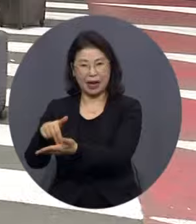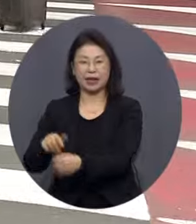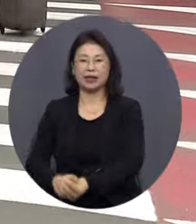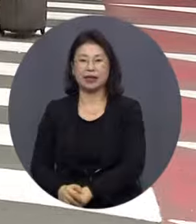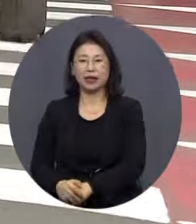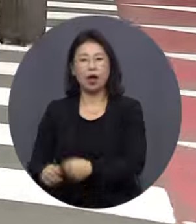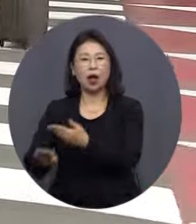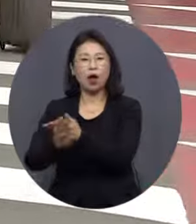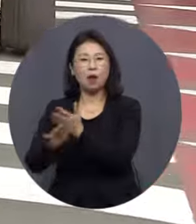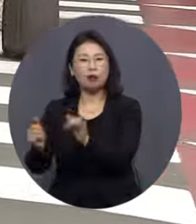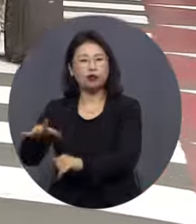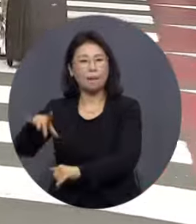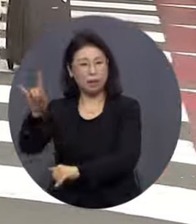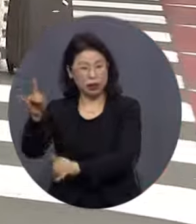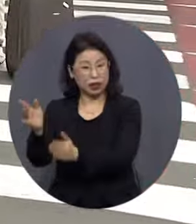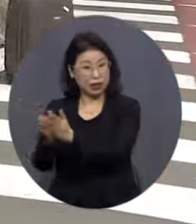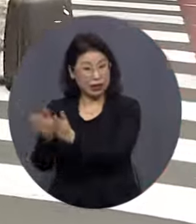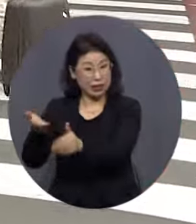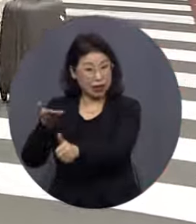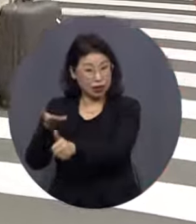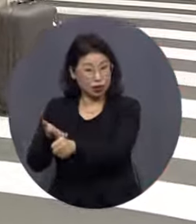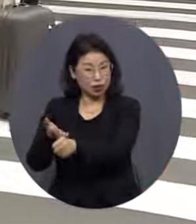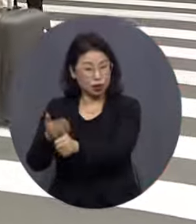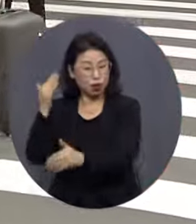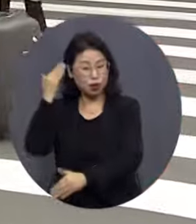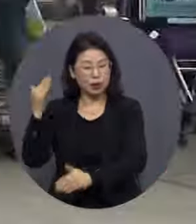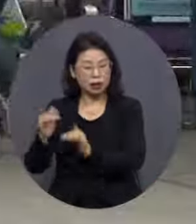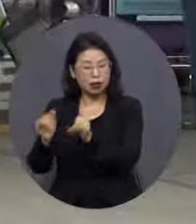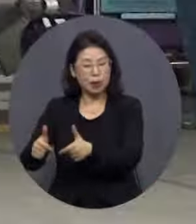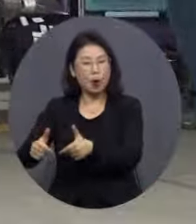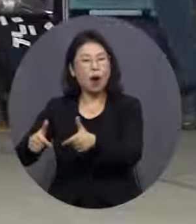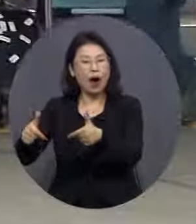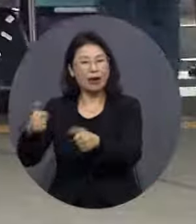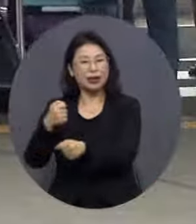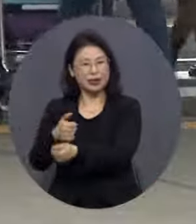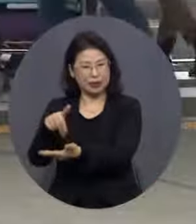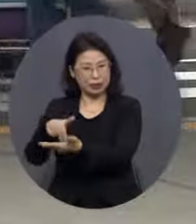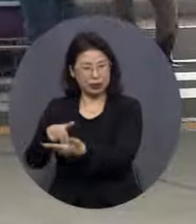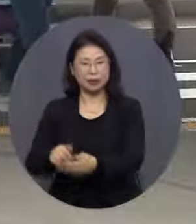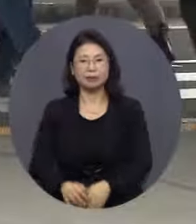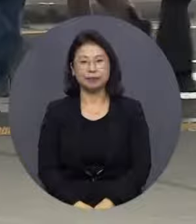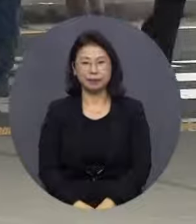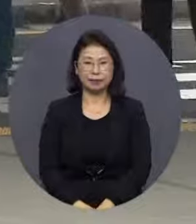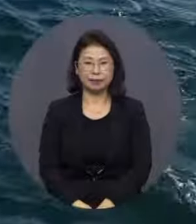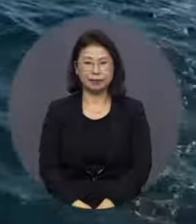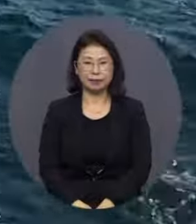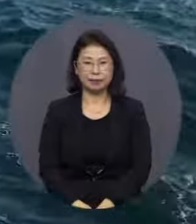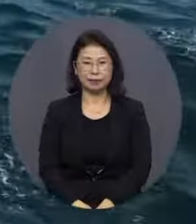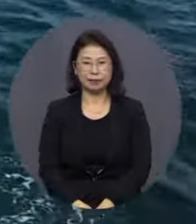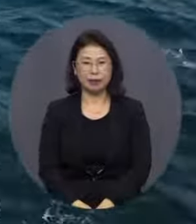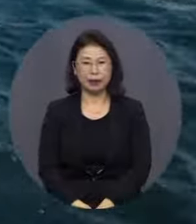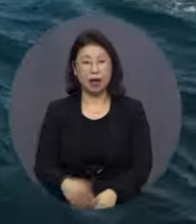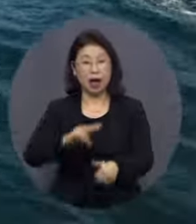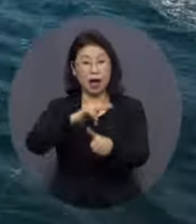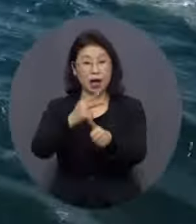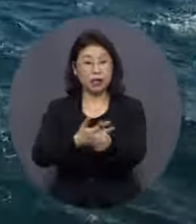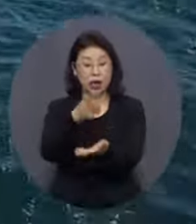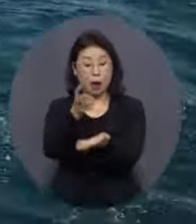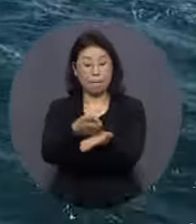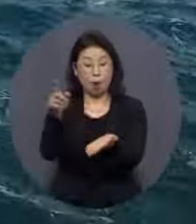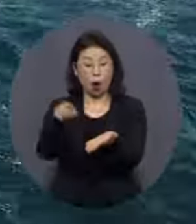밝 우선적으로 시행하고 내국인으로 확대하자고 밝혔습니다 생태 법인